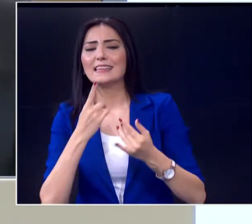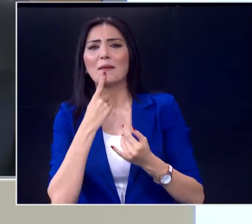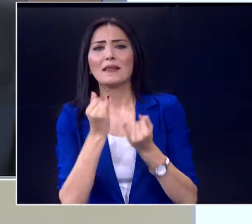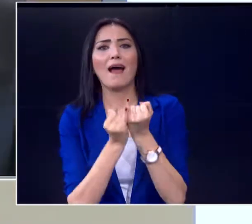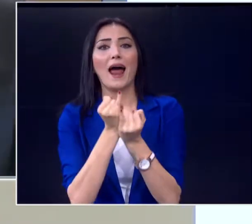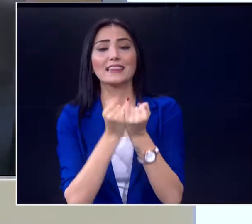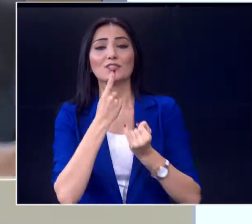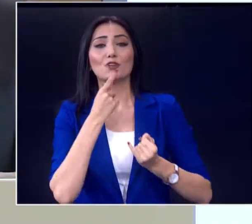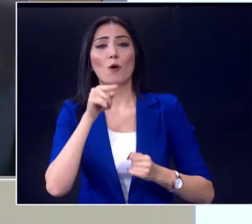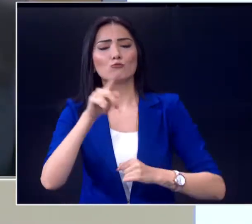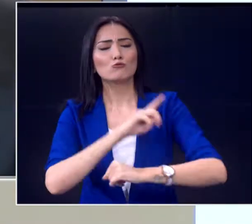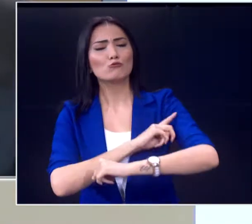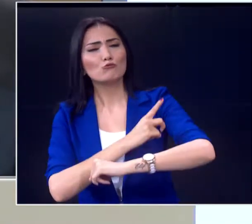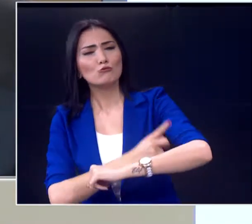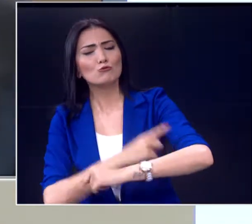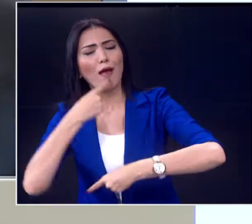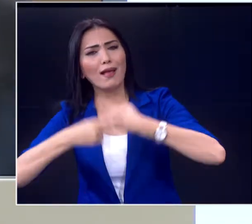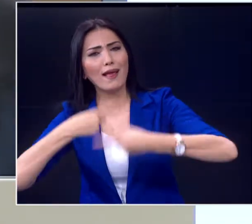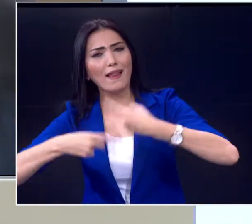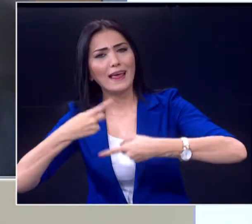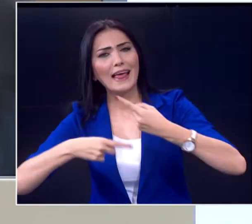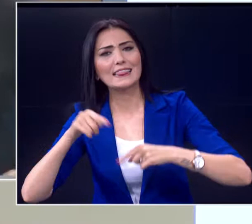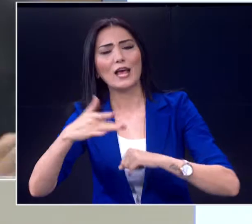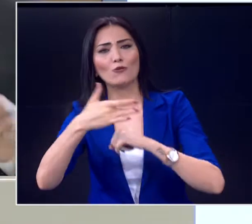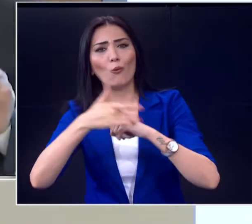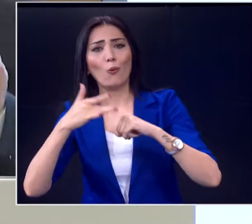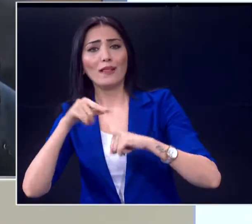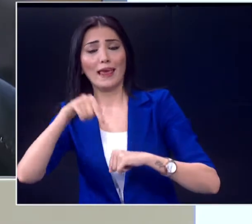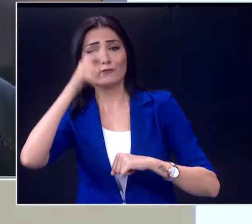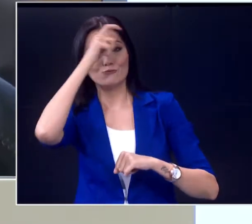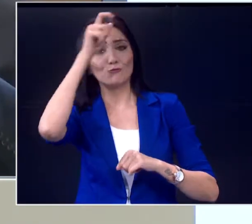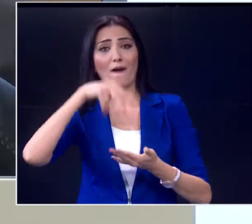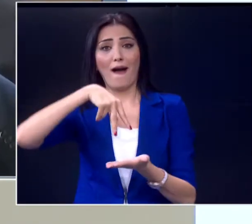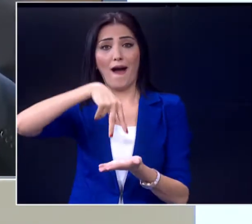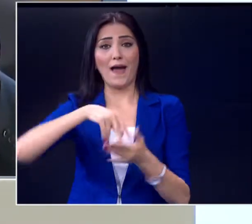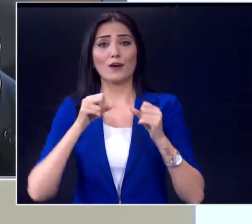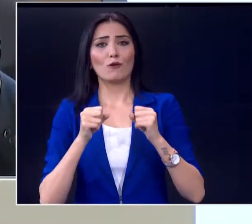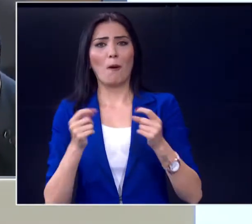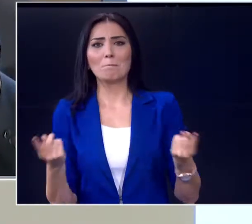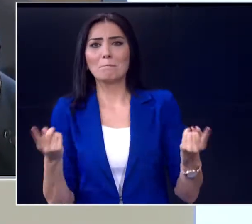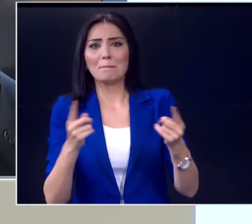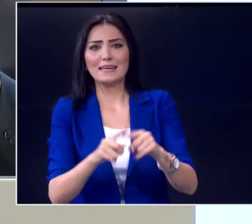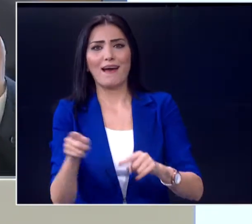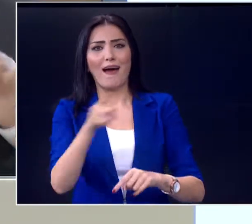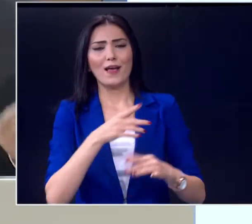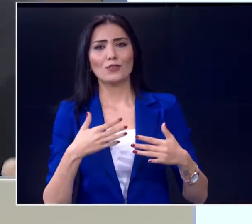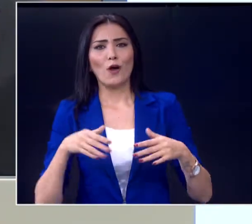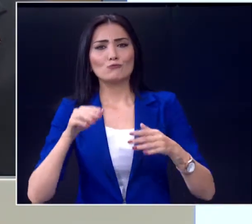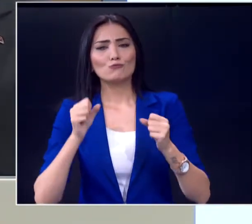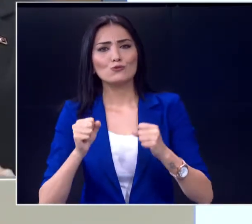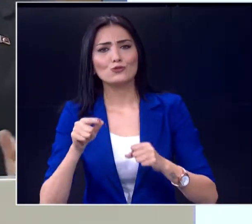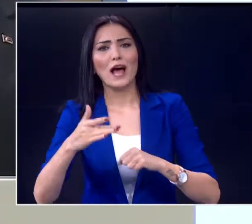güçlü, kadim gelenek, ülkeyi ayakta tutan, bir arada tutan,